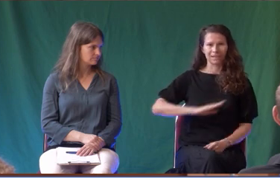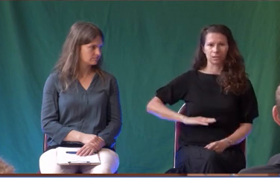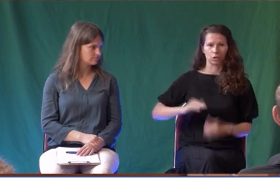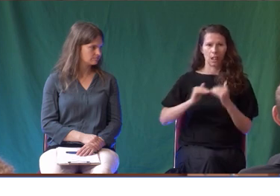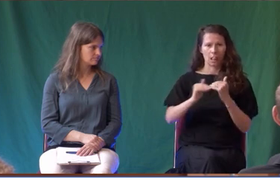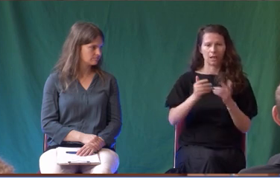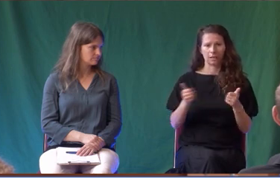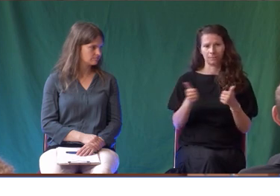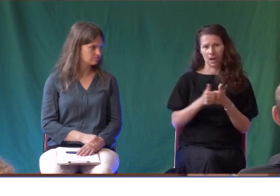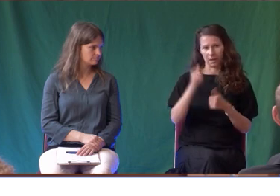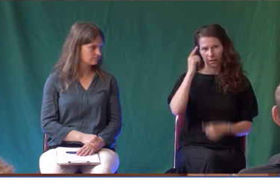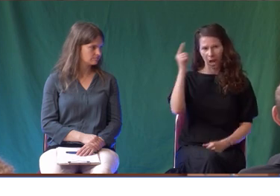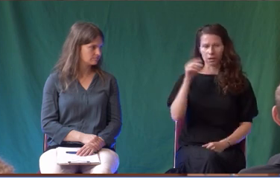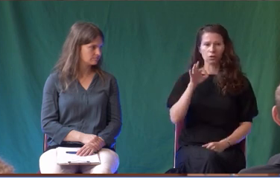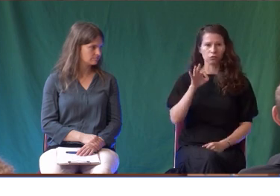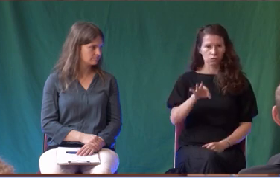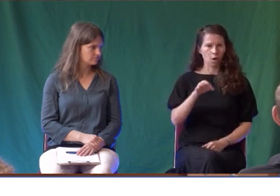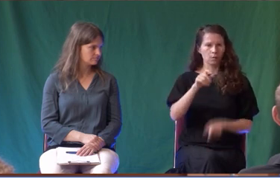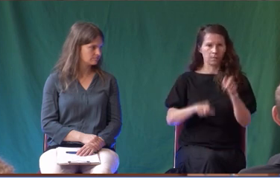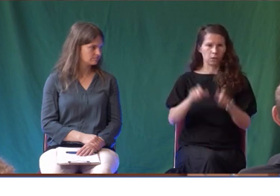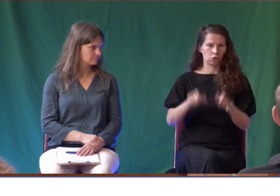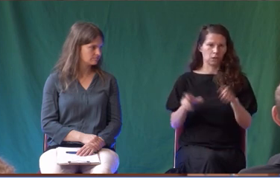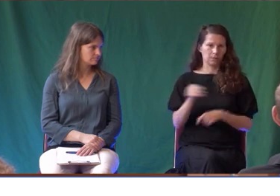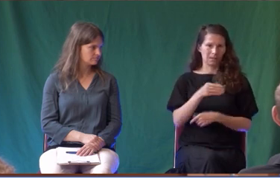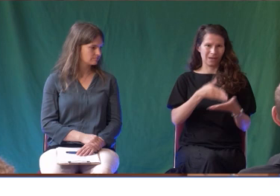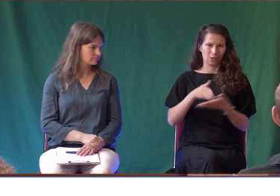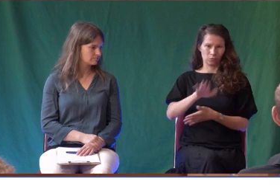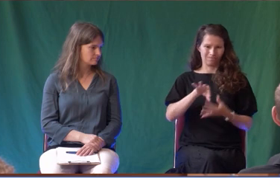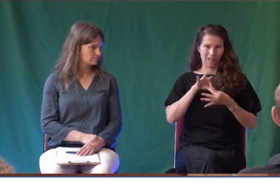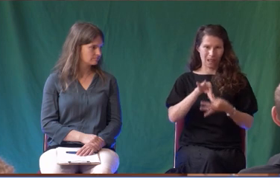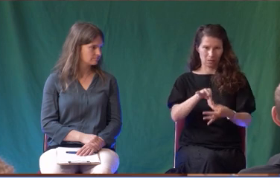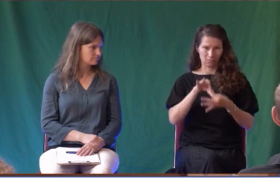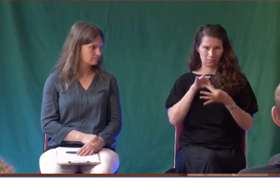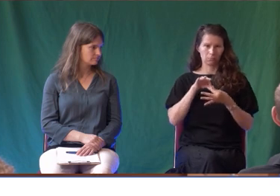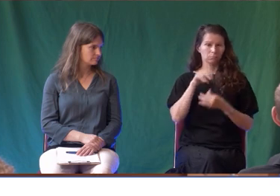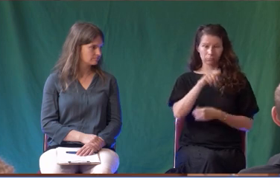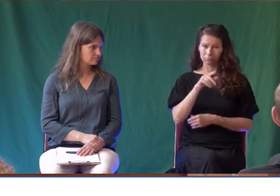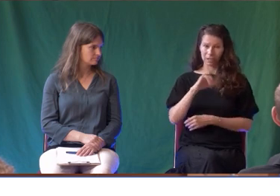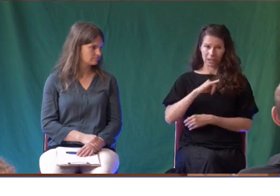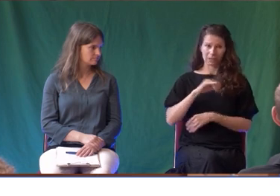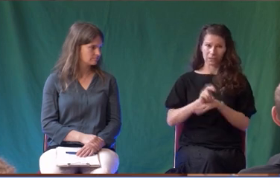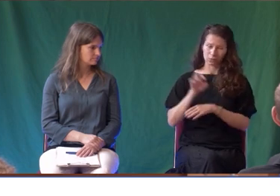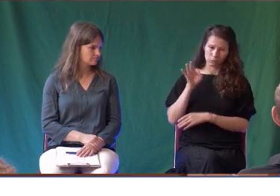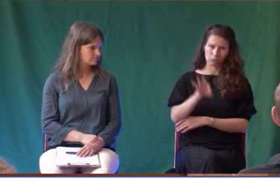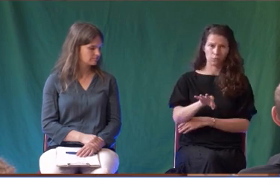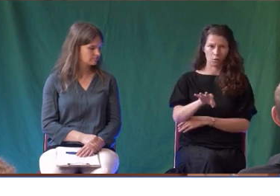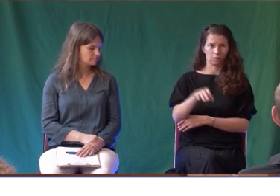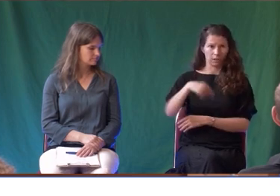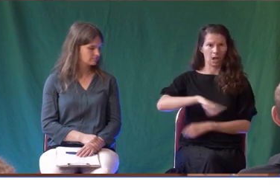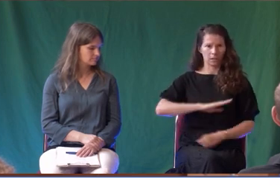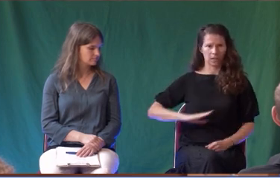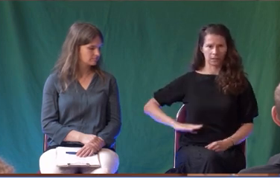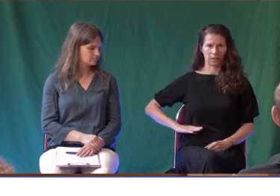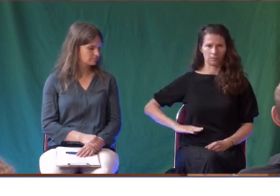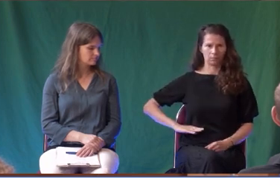für die Belange der Menschen mit Behinderung als der maßgeblichen Interessenvertretung der Menschen mit Behinderung im Freistaat Sachsen